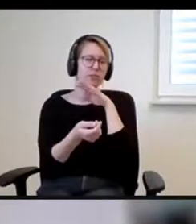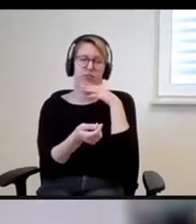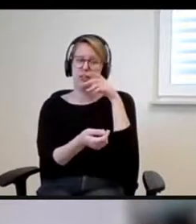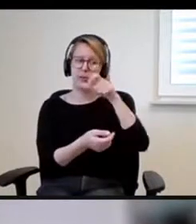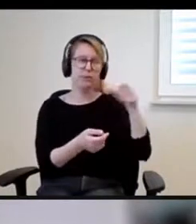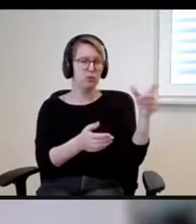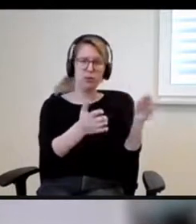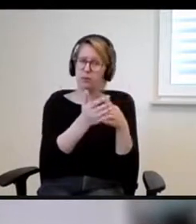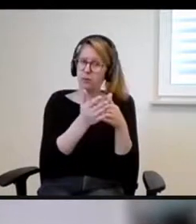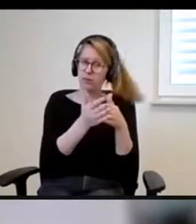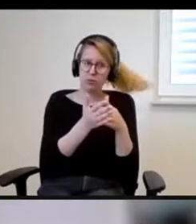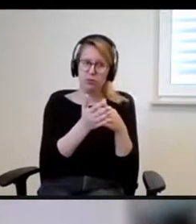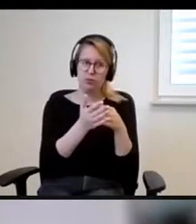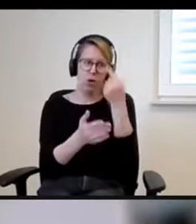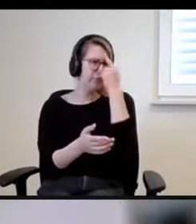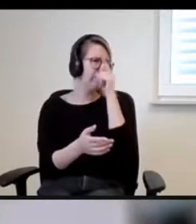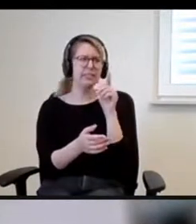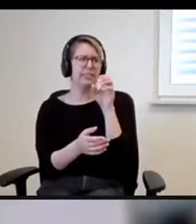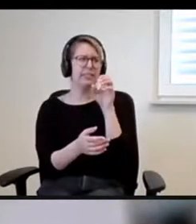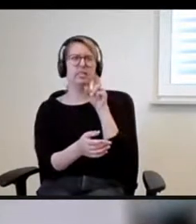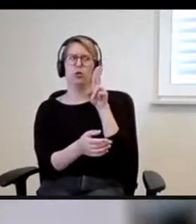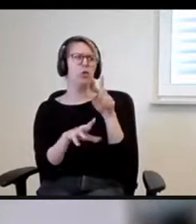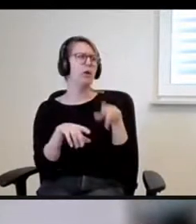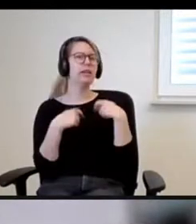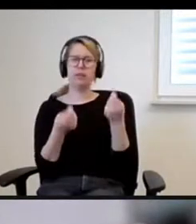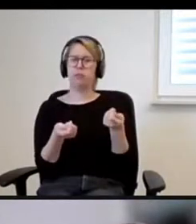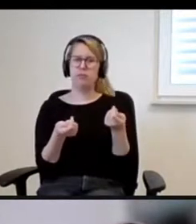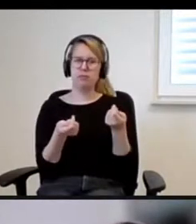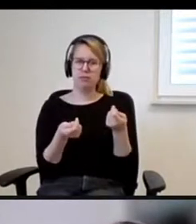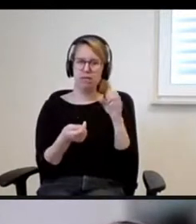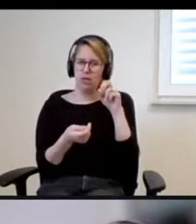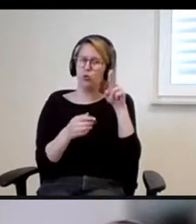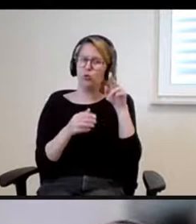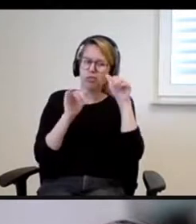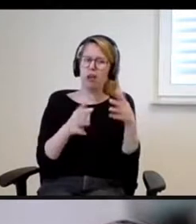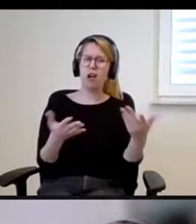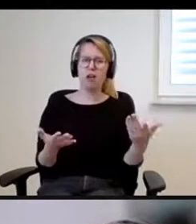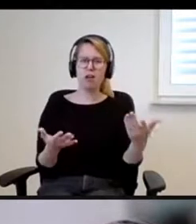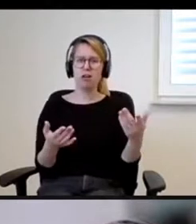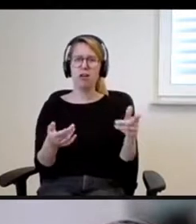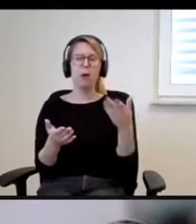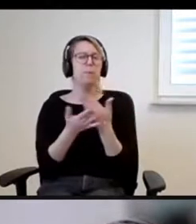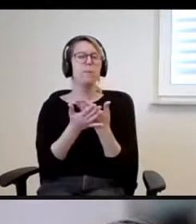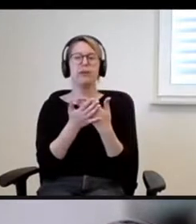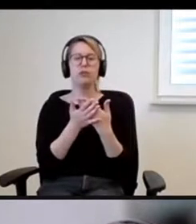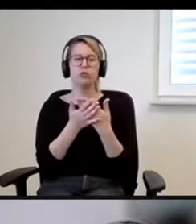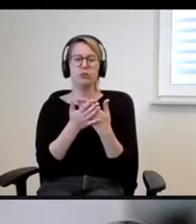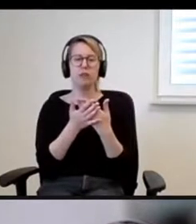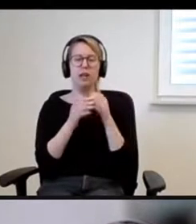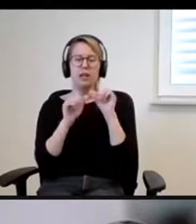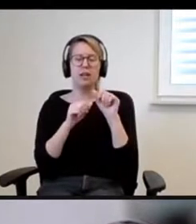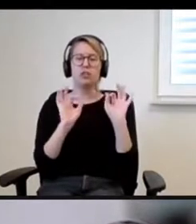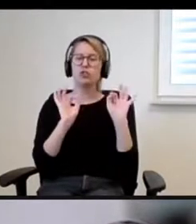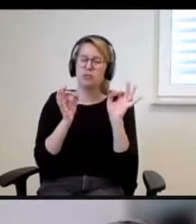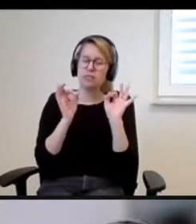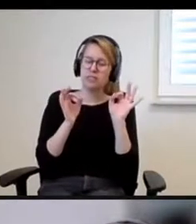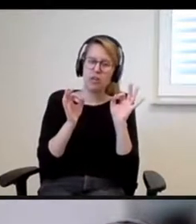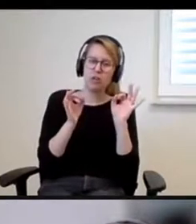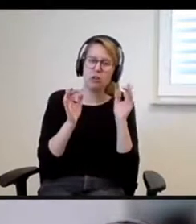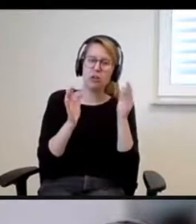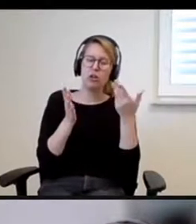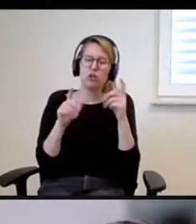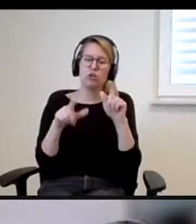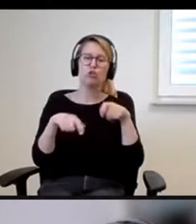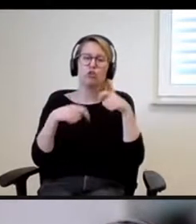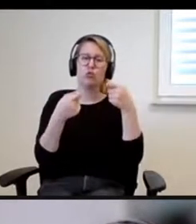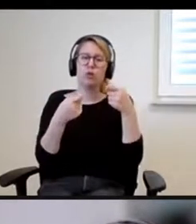exemple, une chaussure orthopédique, par exemple. Parce que je me souviens, il y a peut-être 10 ans de ça, quand je